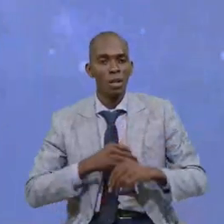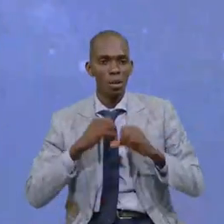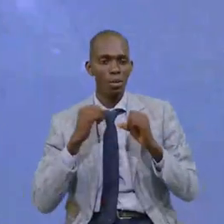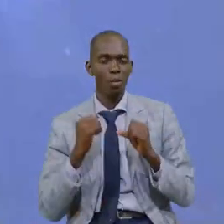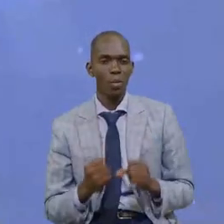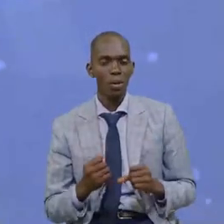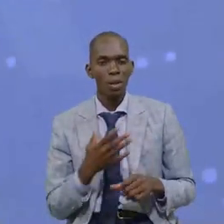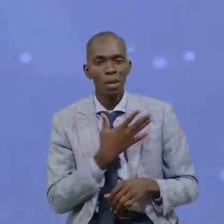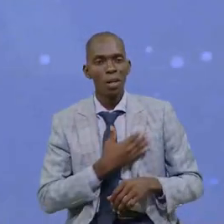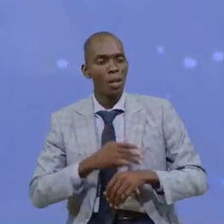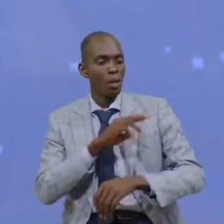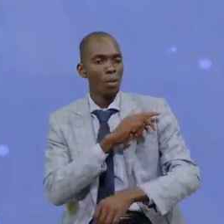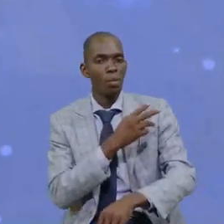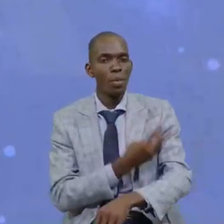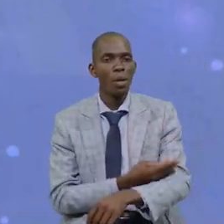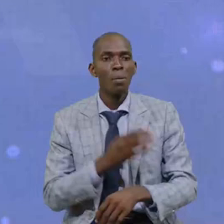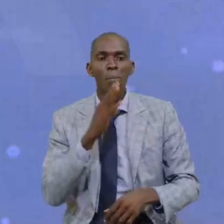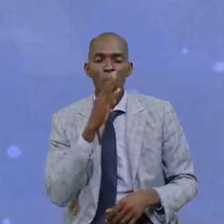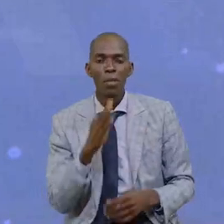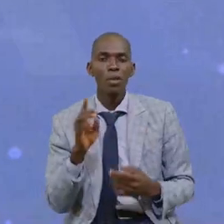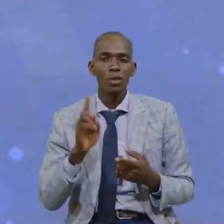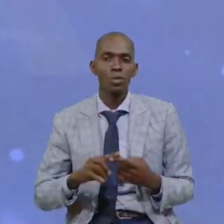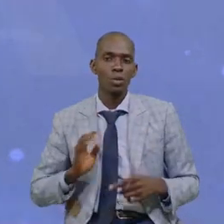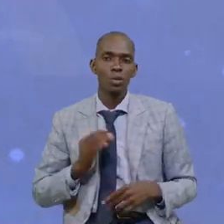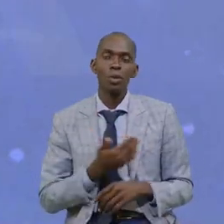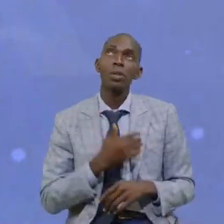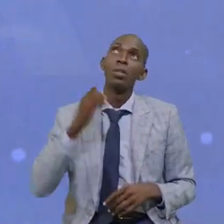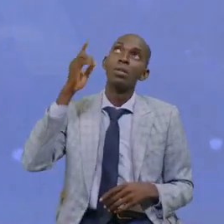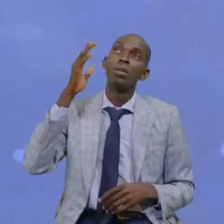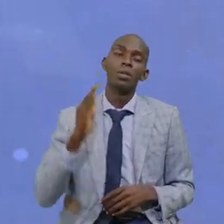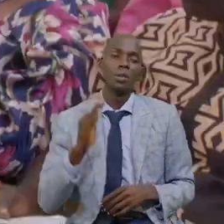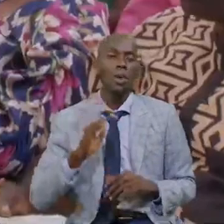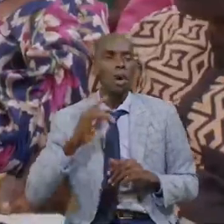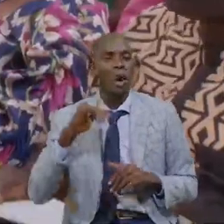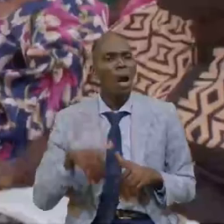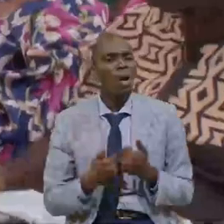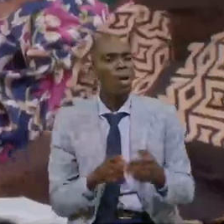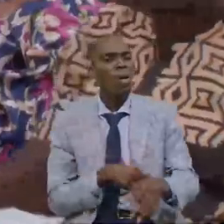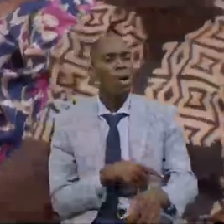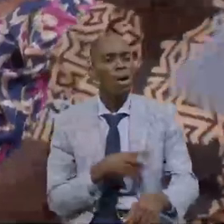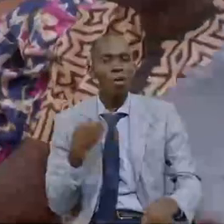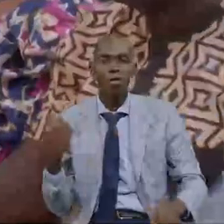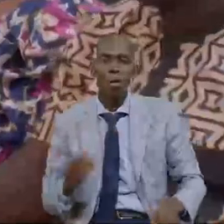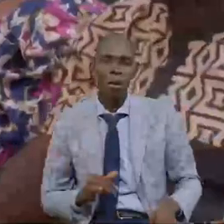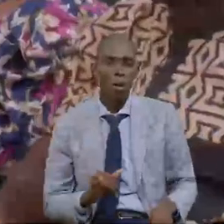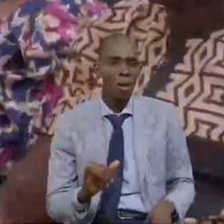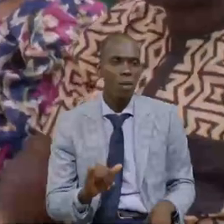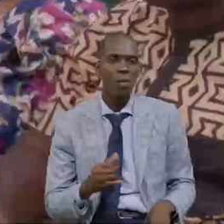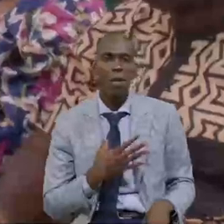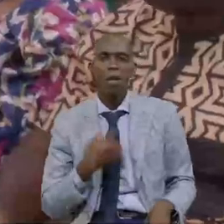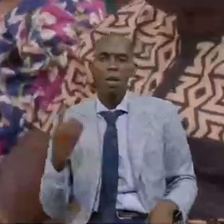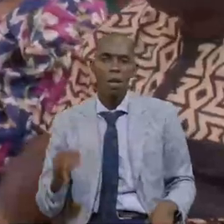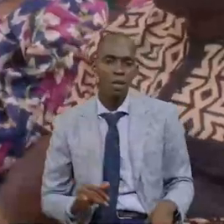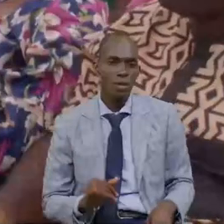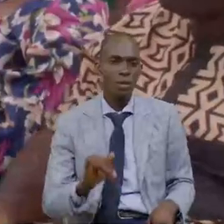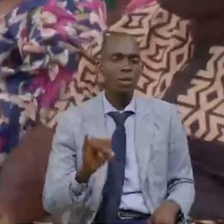puissance et la force soient à notre Dieu. Pendant combien de temps? Au siècle